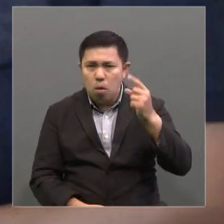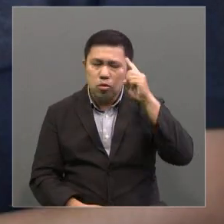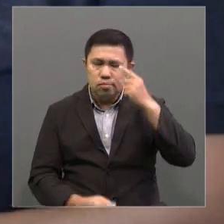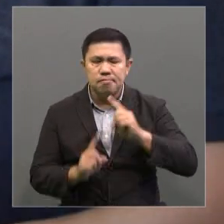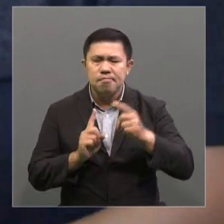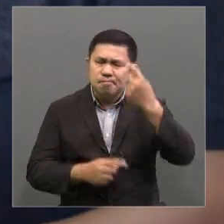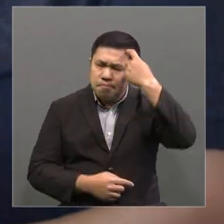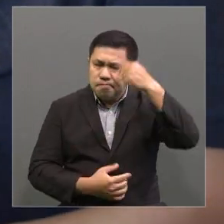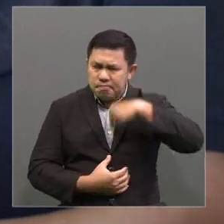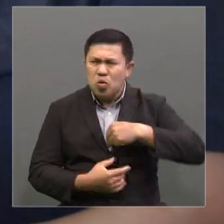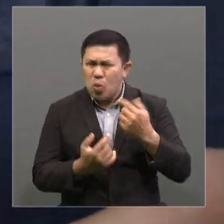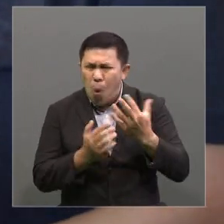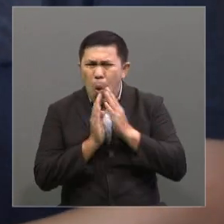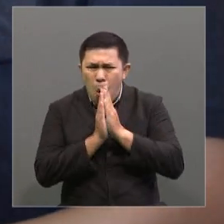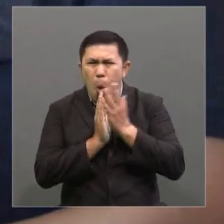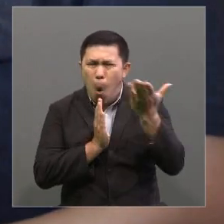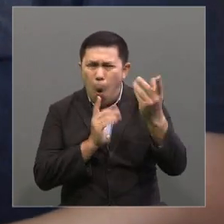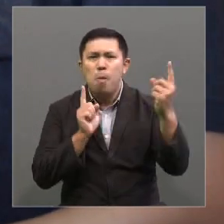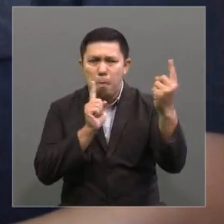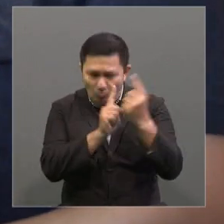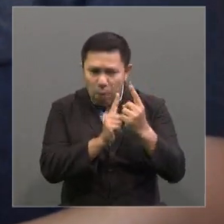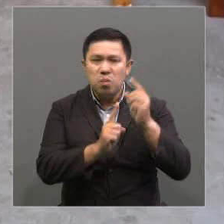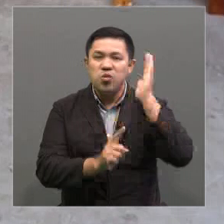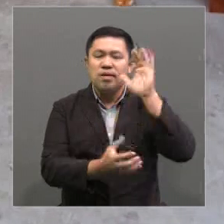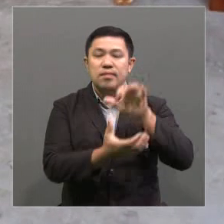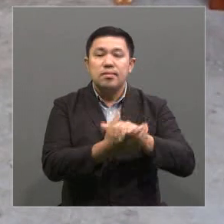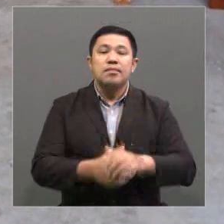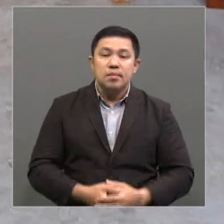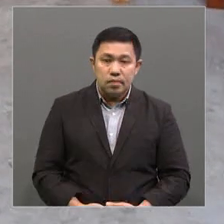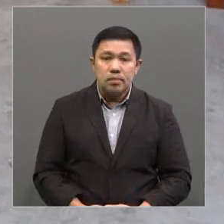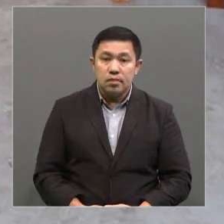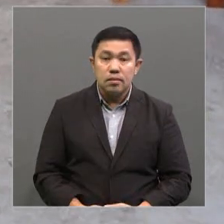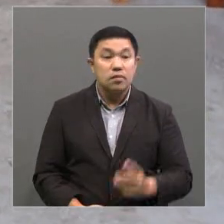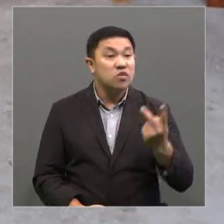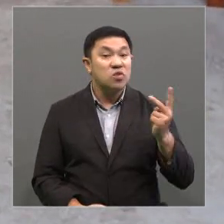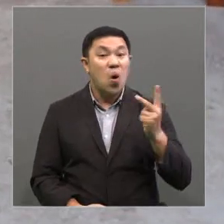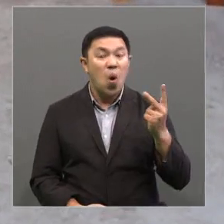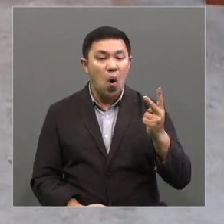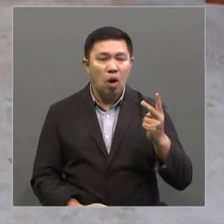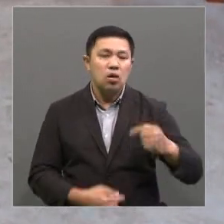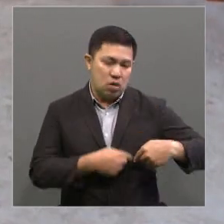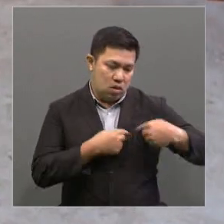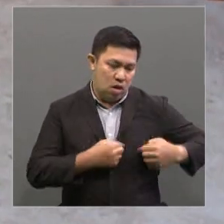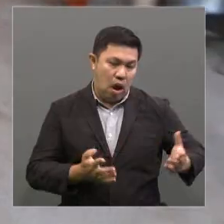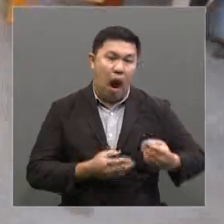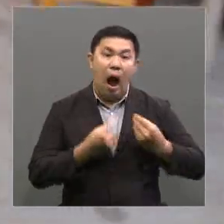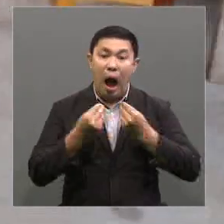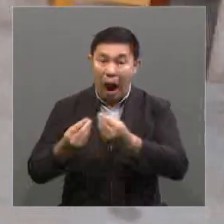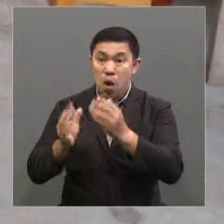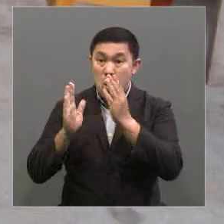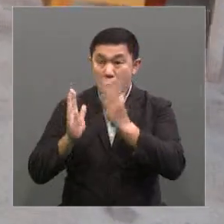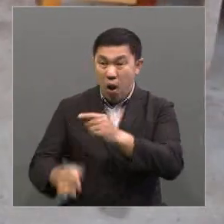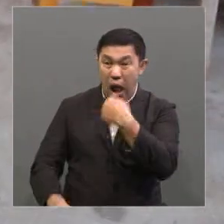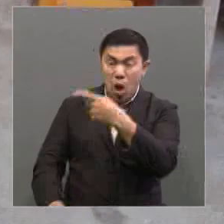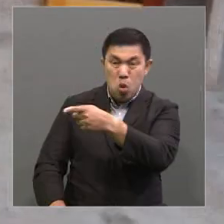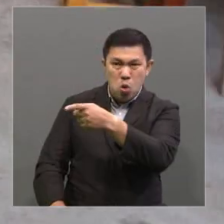ในใจบอกว่าขอให้ได้เจอทั้ง 2ท่านก็ขอส่งกำลังใจถึงตัวประกันท่าน